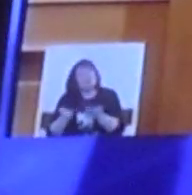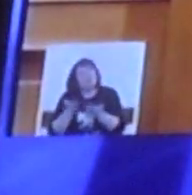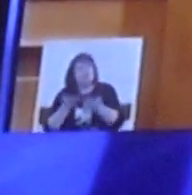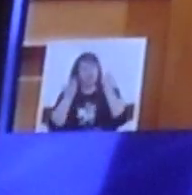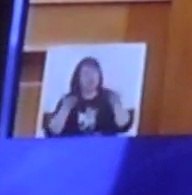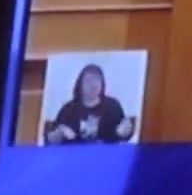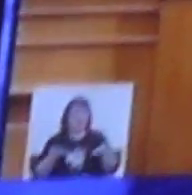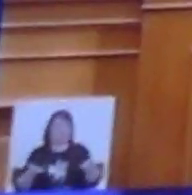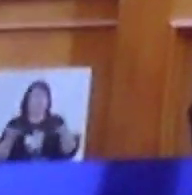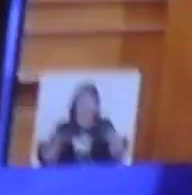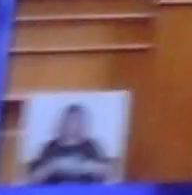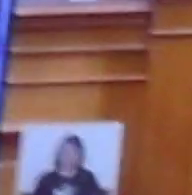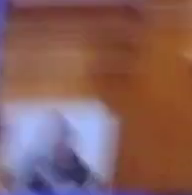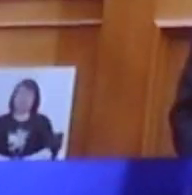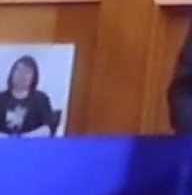Αυτό